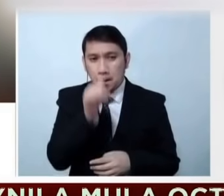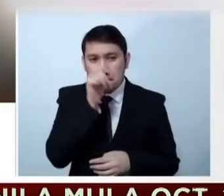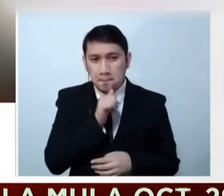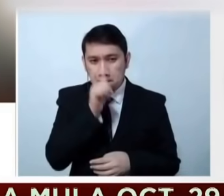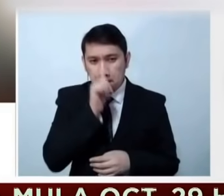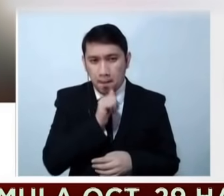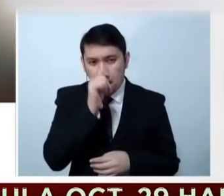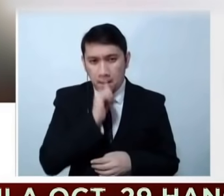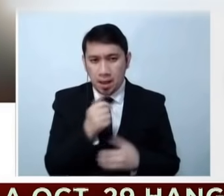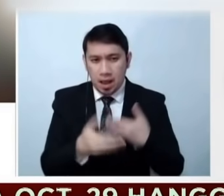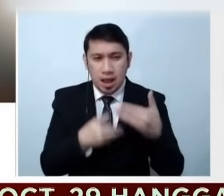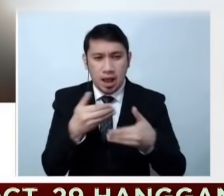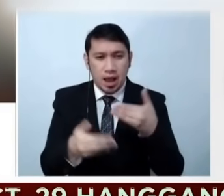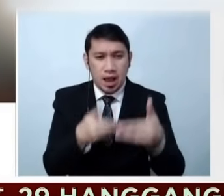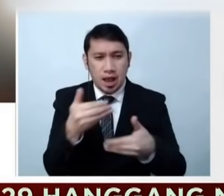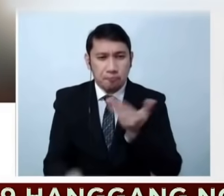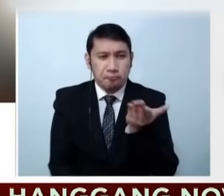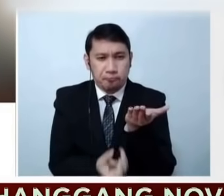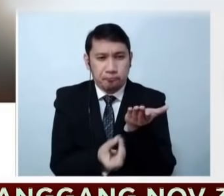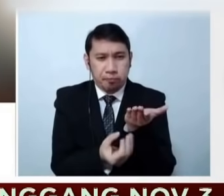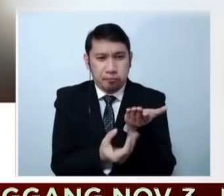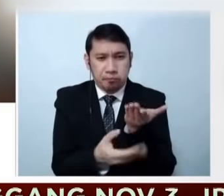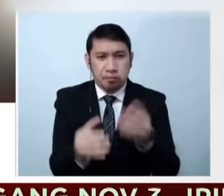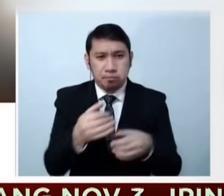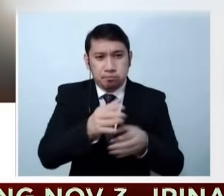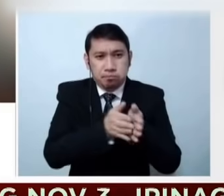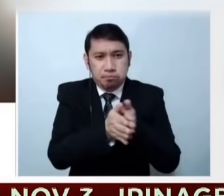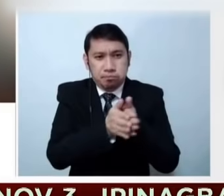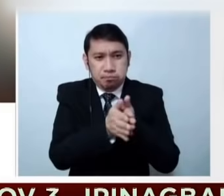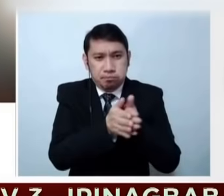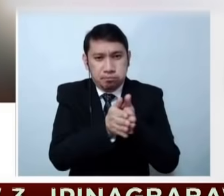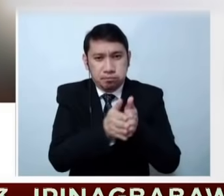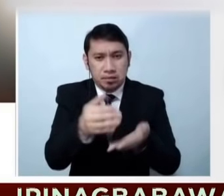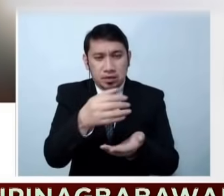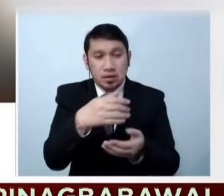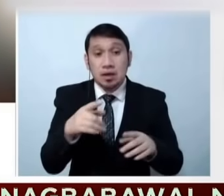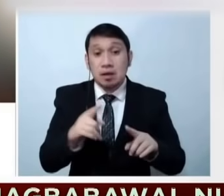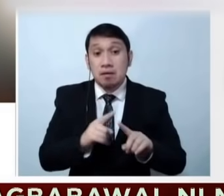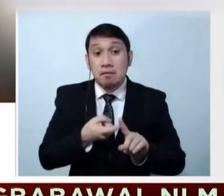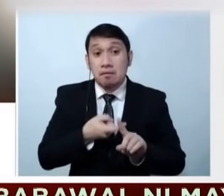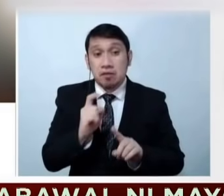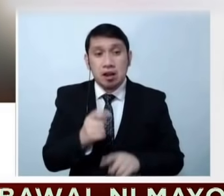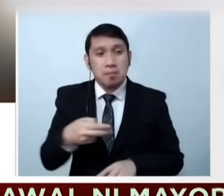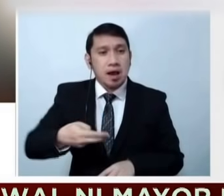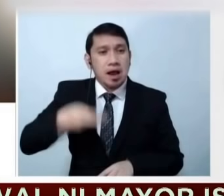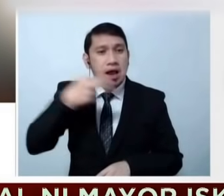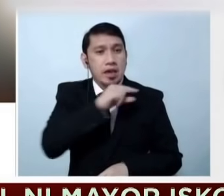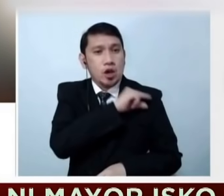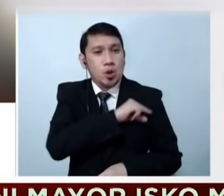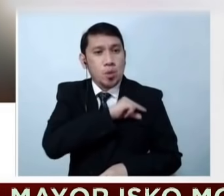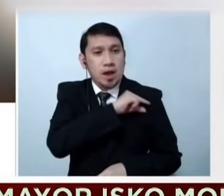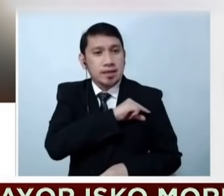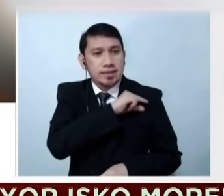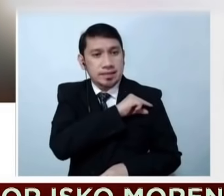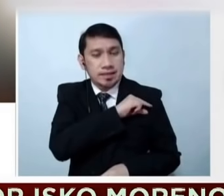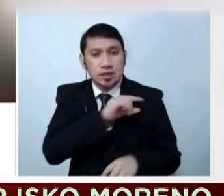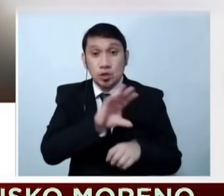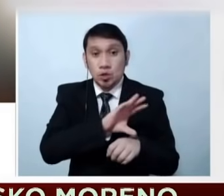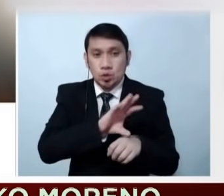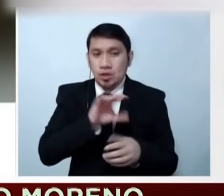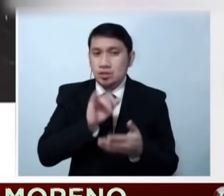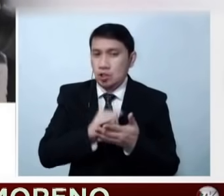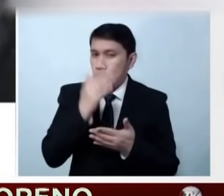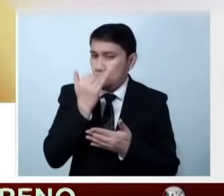ng paggawa at pagluluto ng tsokolating Batirol na mula sa high-quality fine cacao beans, kaya binabalik-balikan ng